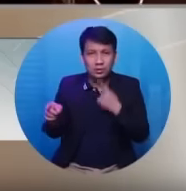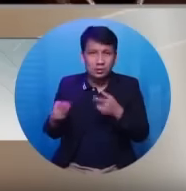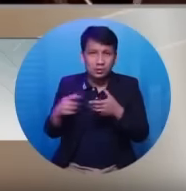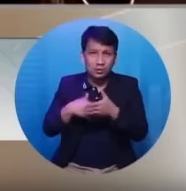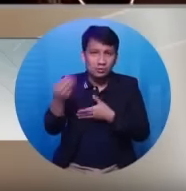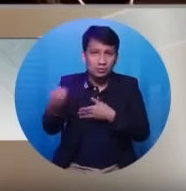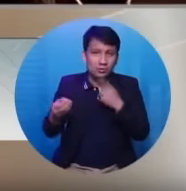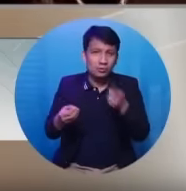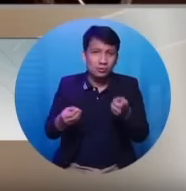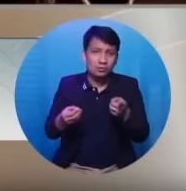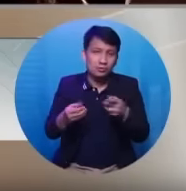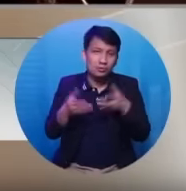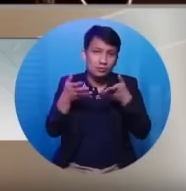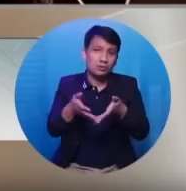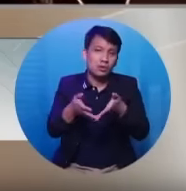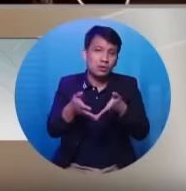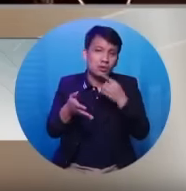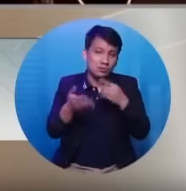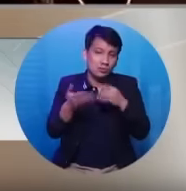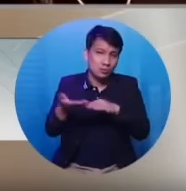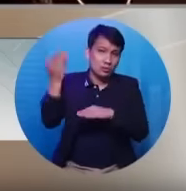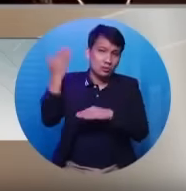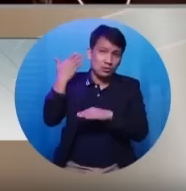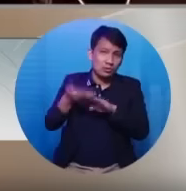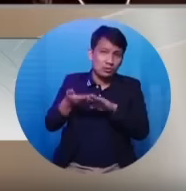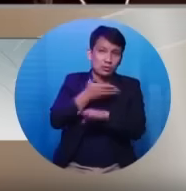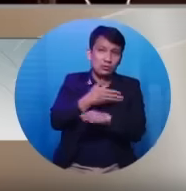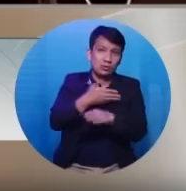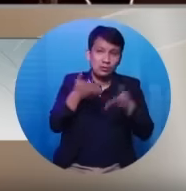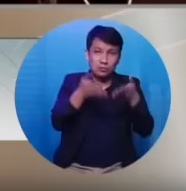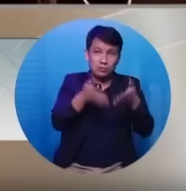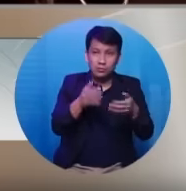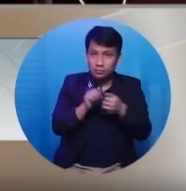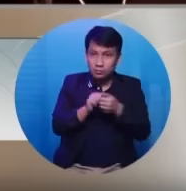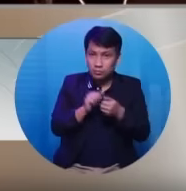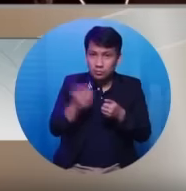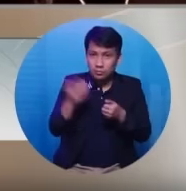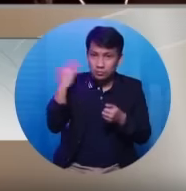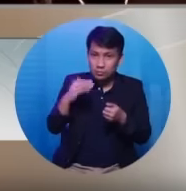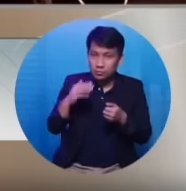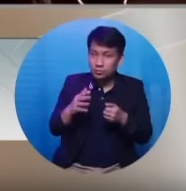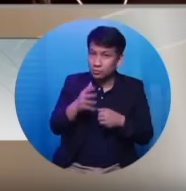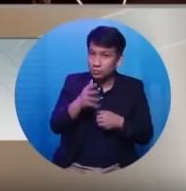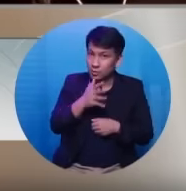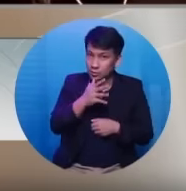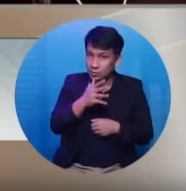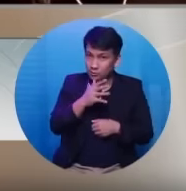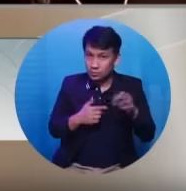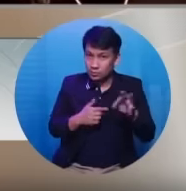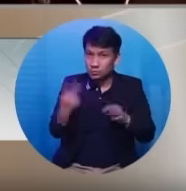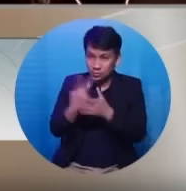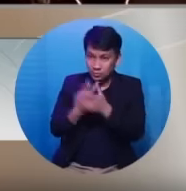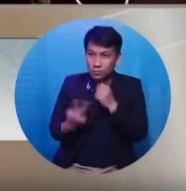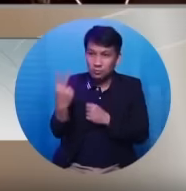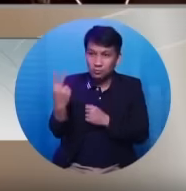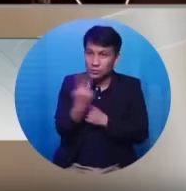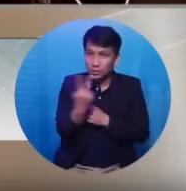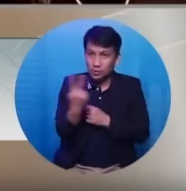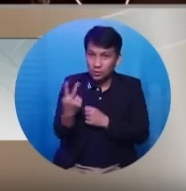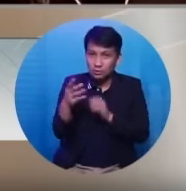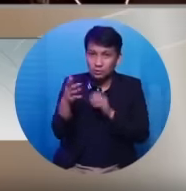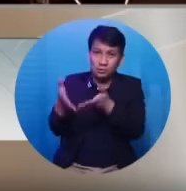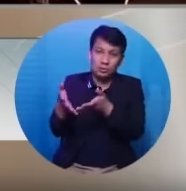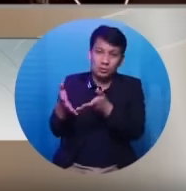ako ng bahay, sir, naiiwan doon yung, before, prior to that, yung kasama namin dati yung mother ng girlfriend ko eh. Dalawa okay na iban. Then later on,